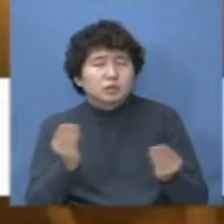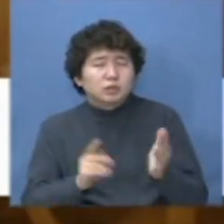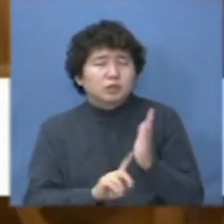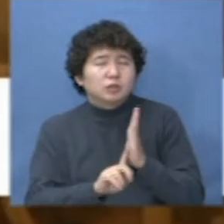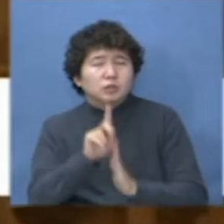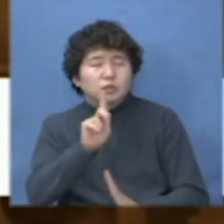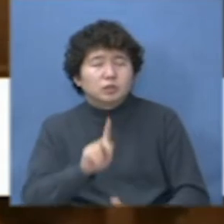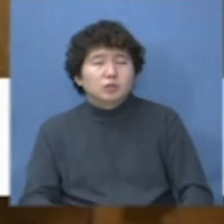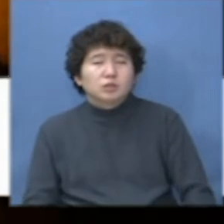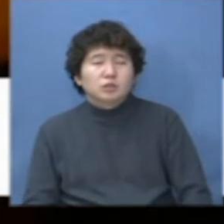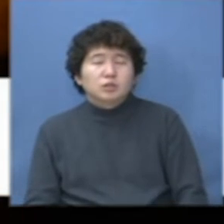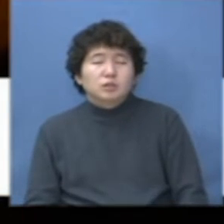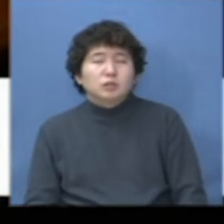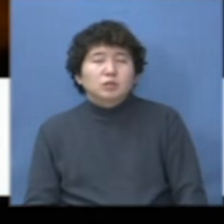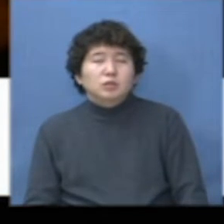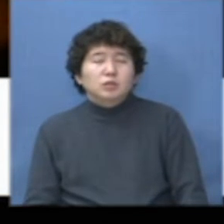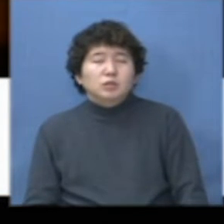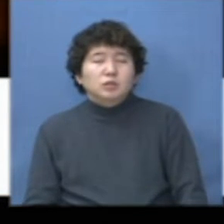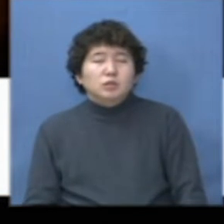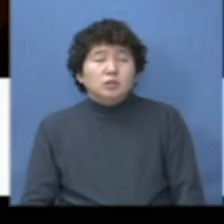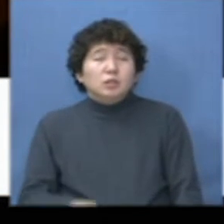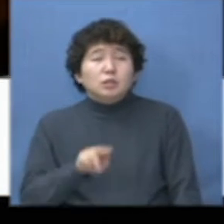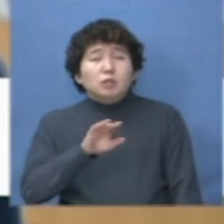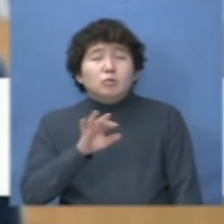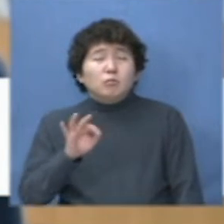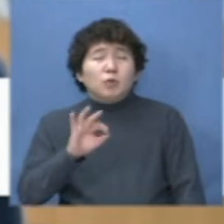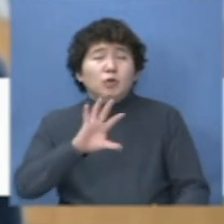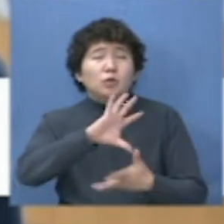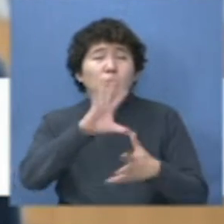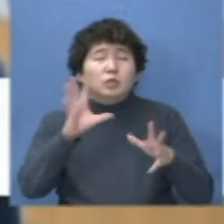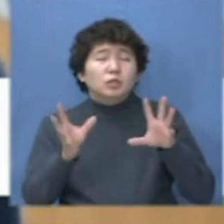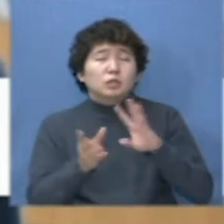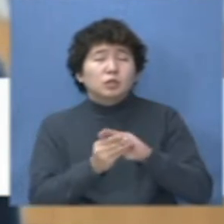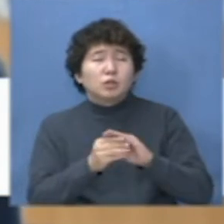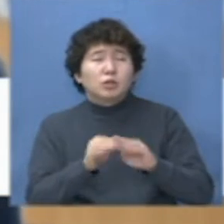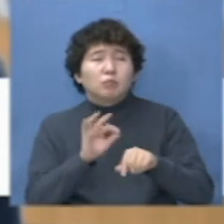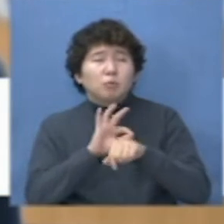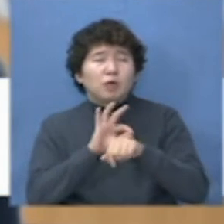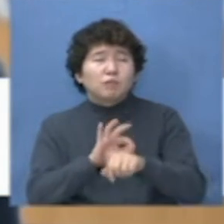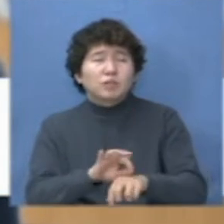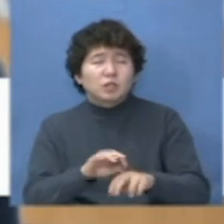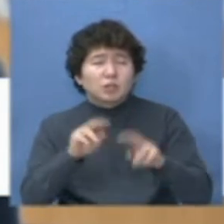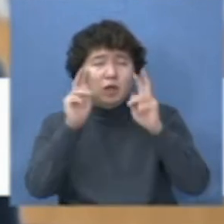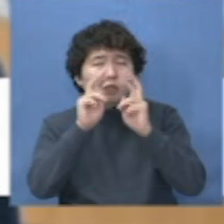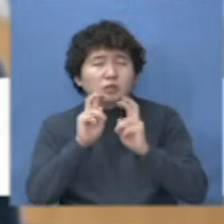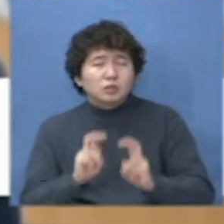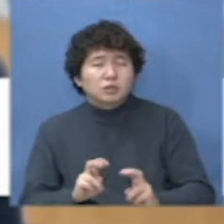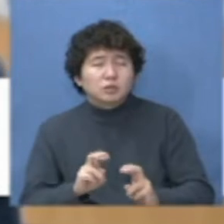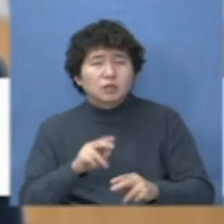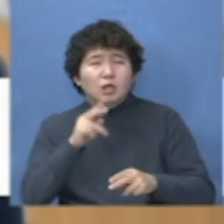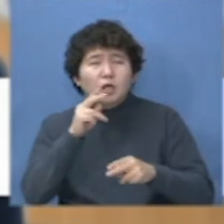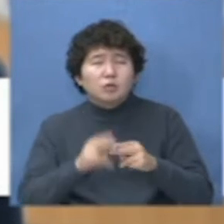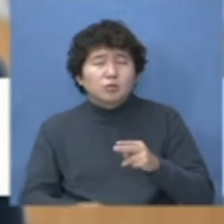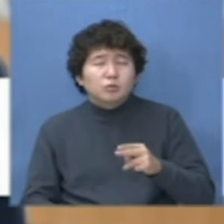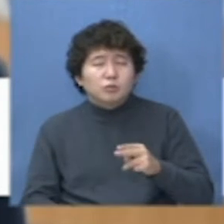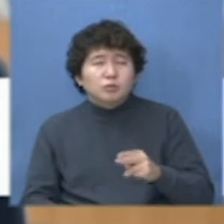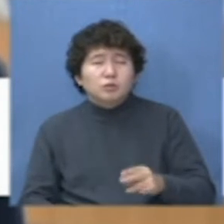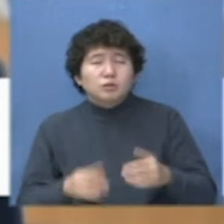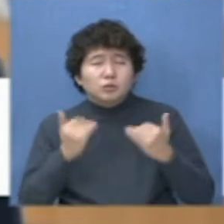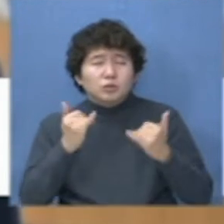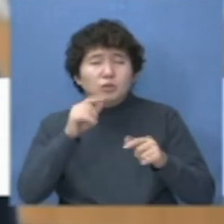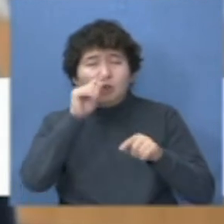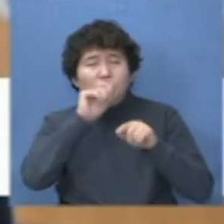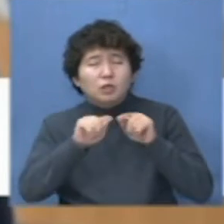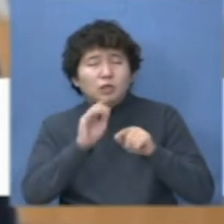итогам проведенных расследований. Қазір қондырғыларды дәнекерлеу жұмыстары толығымен аяқталды. Арнайы гидравликалық цикл бойынша тексеру